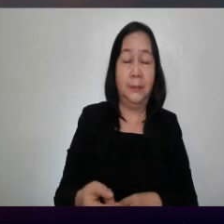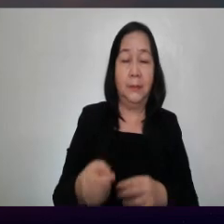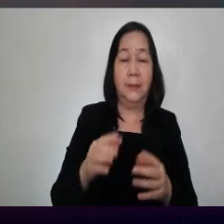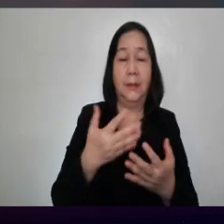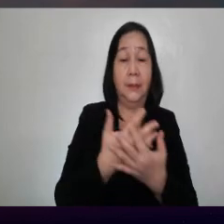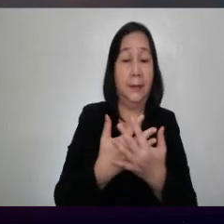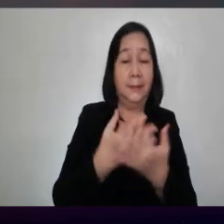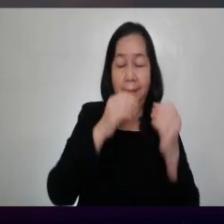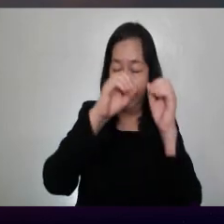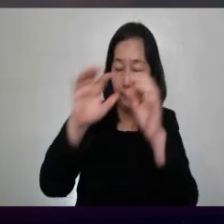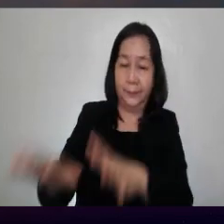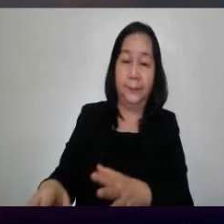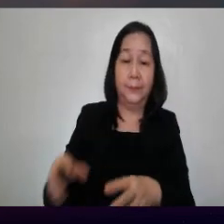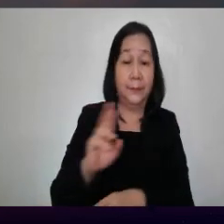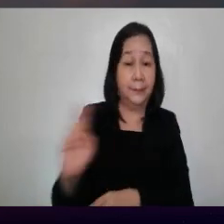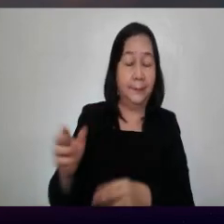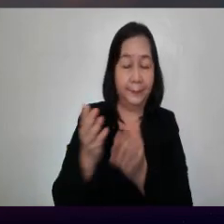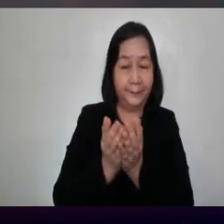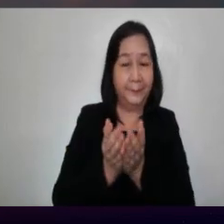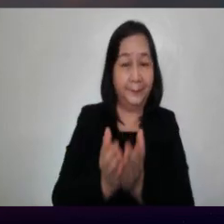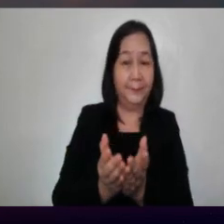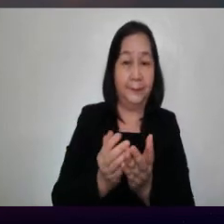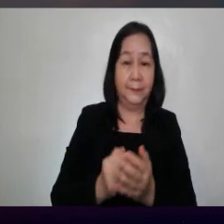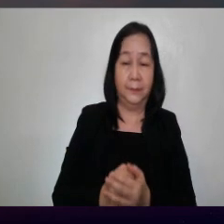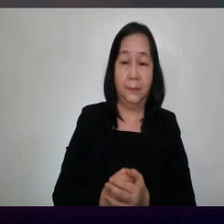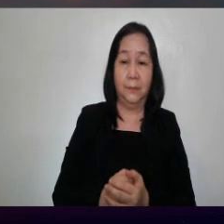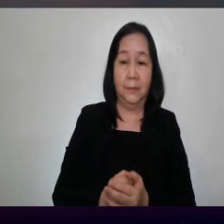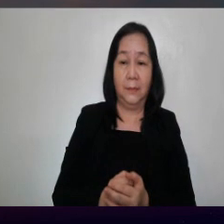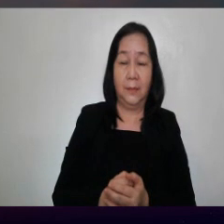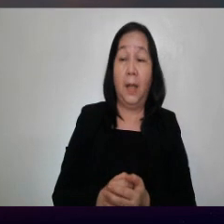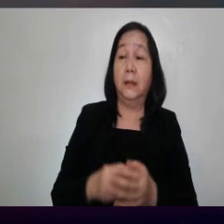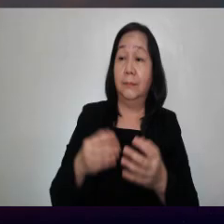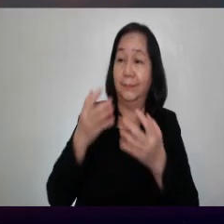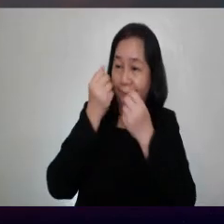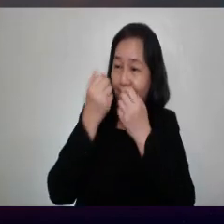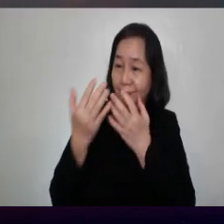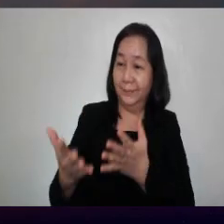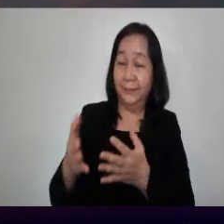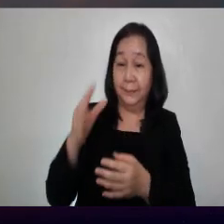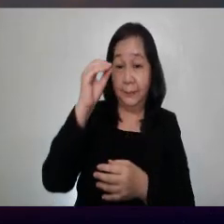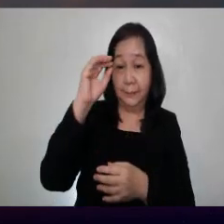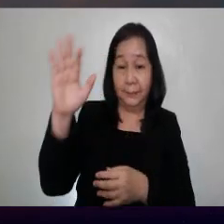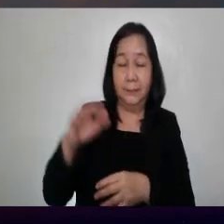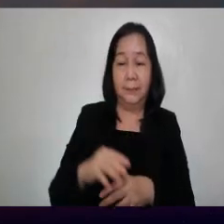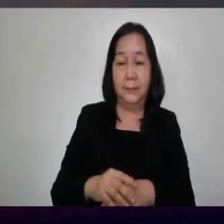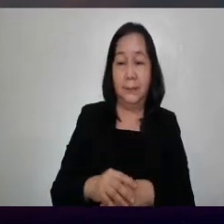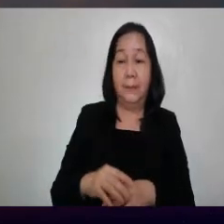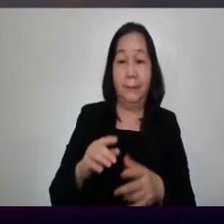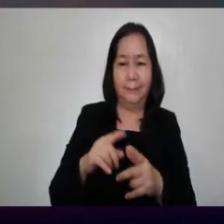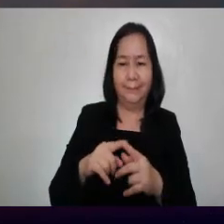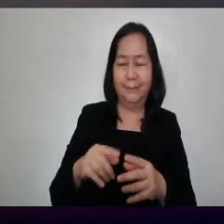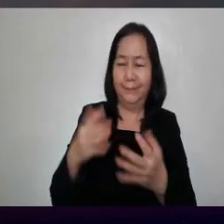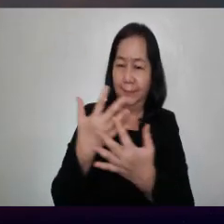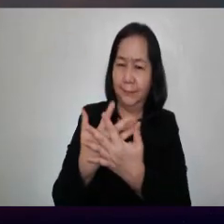na ihulog ang lambat sa kanang bahagi ng bangka. Nang sumunod sila, biglang napuno ng isda ang